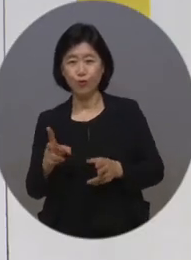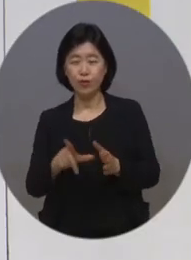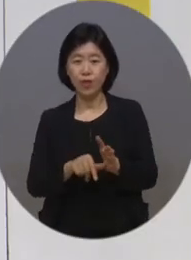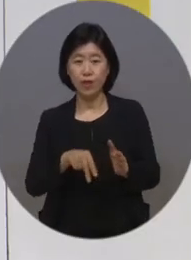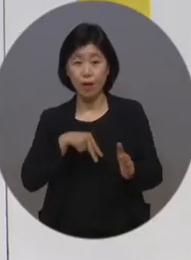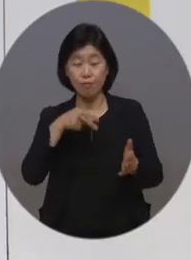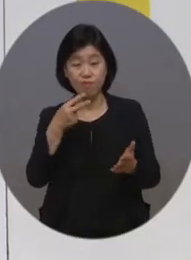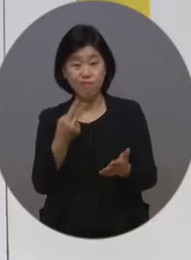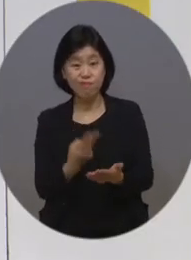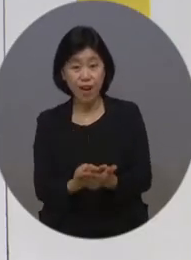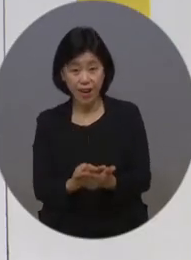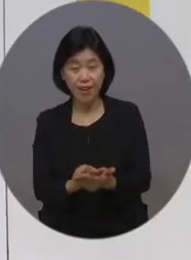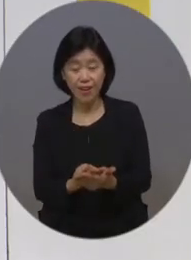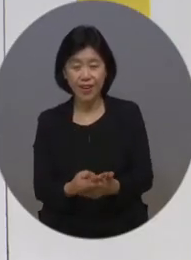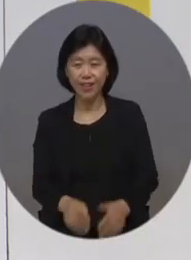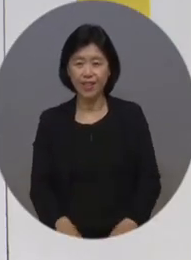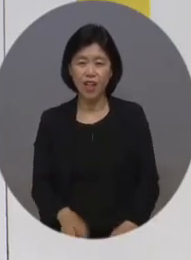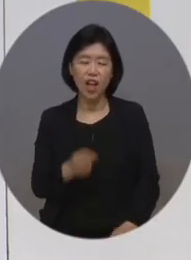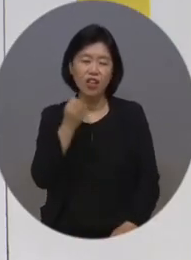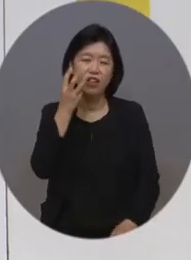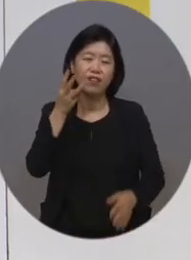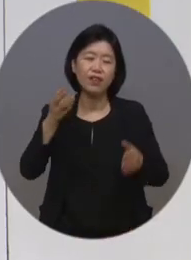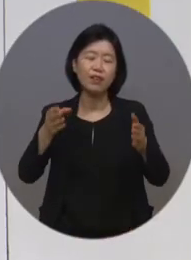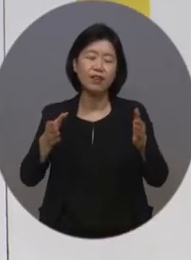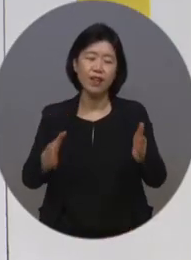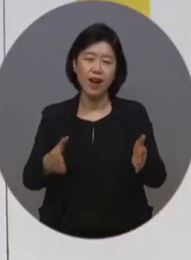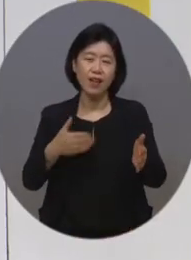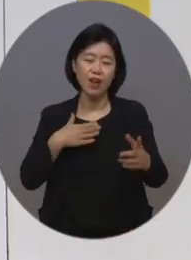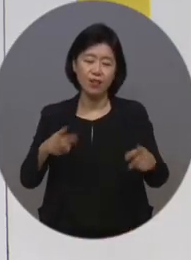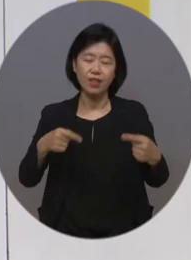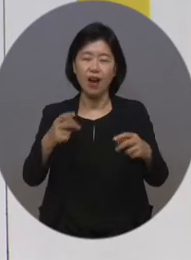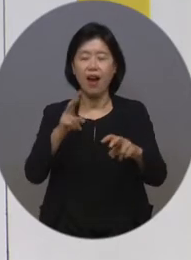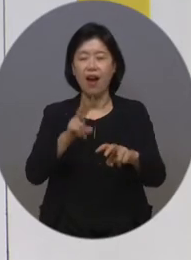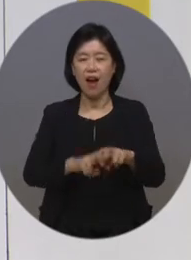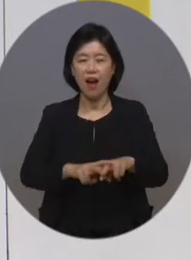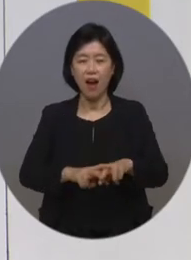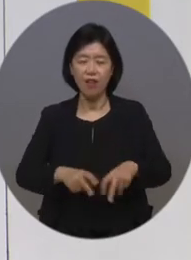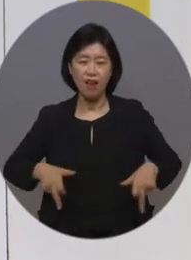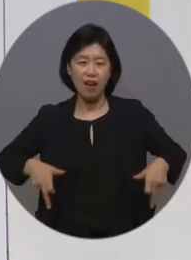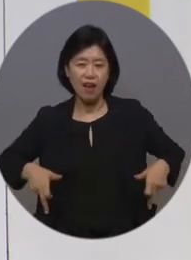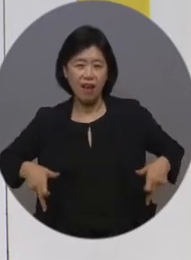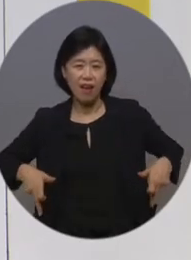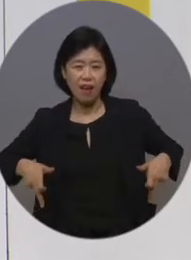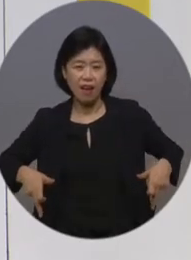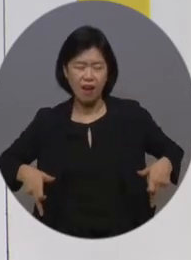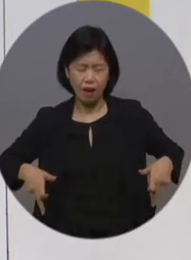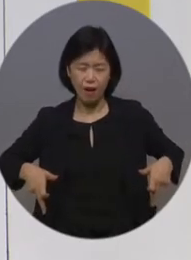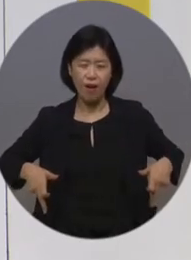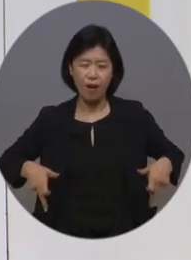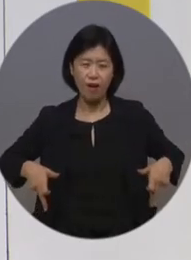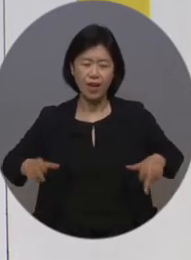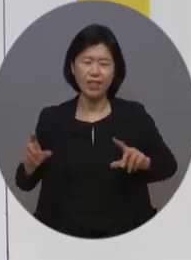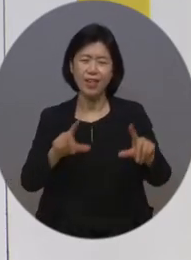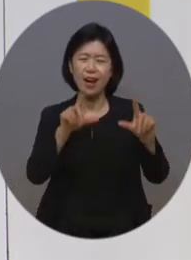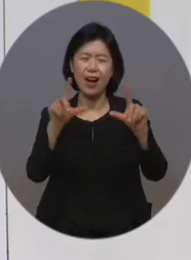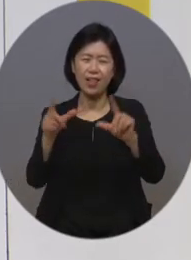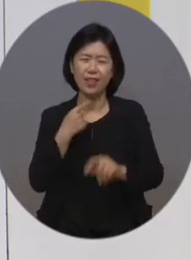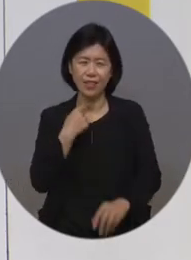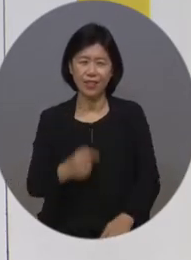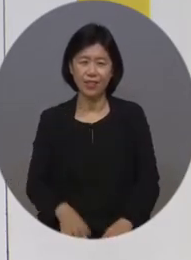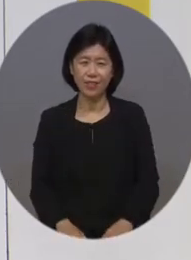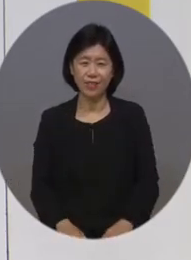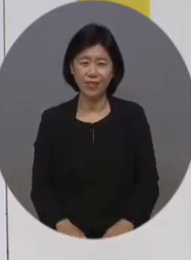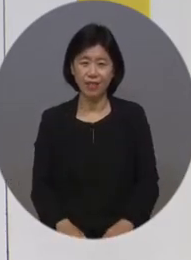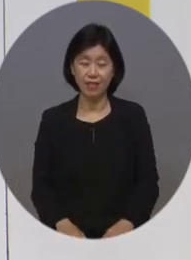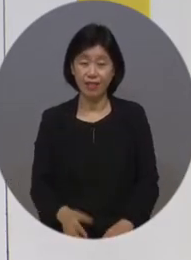요 아 그렇군요 제가 석달간 4 실체의 목발을 짚고 다녔습니다 으 이제 실질적인 3개월